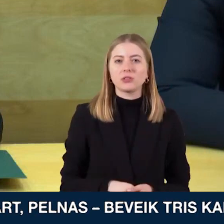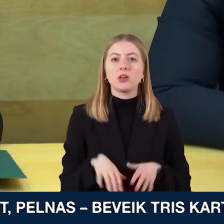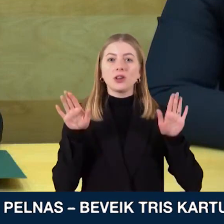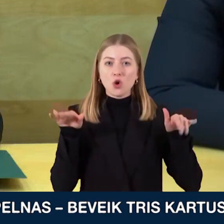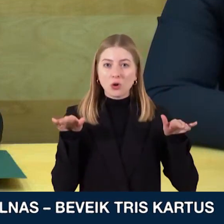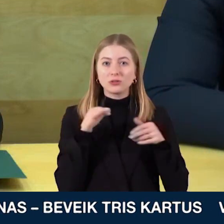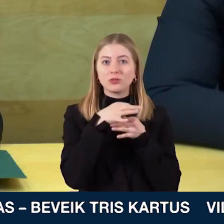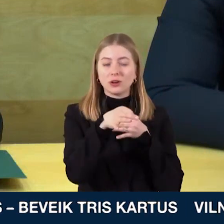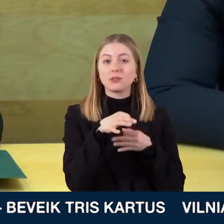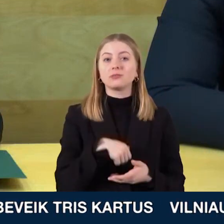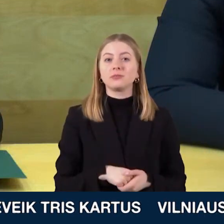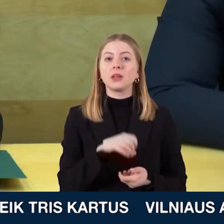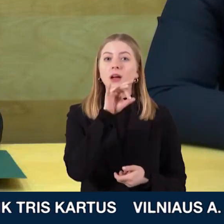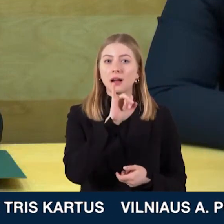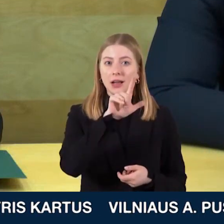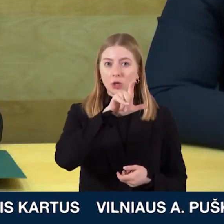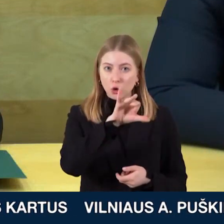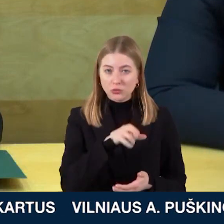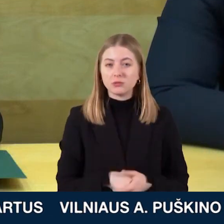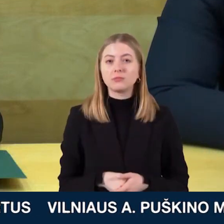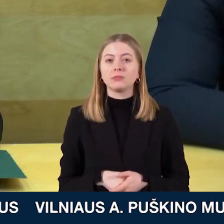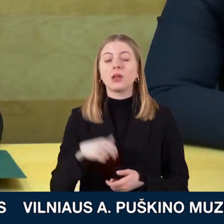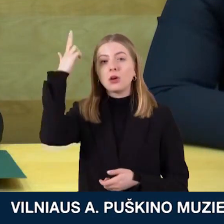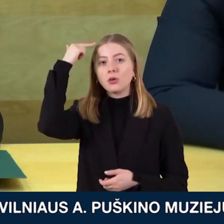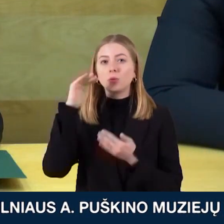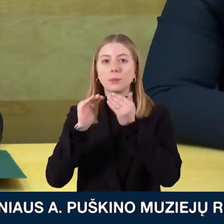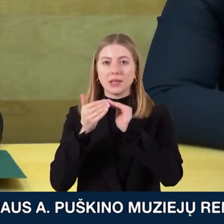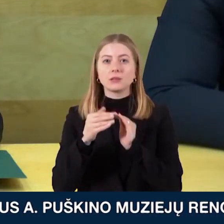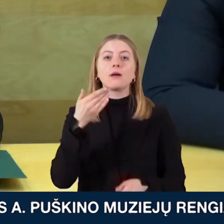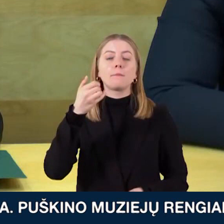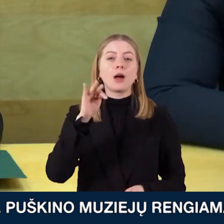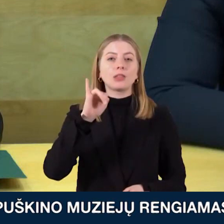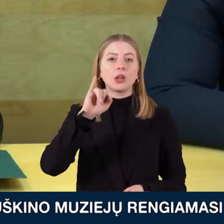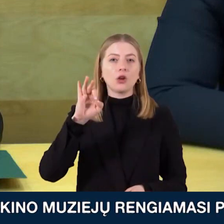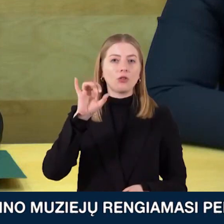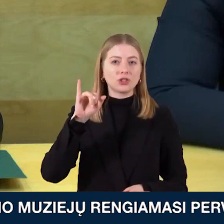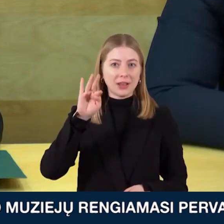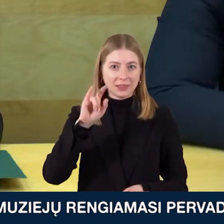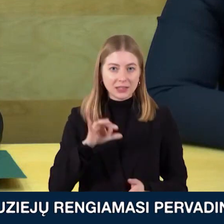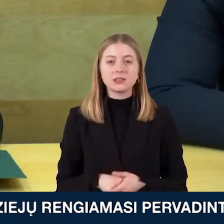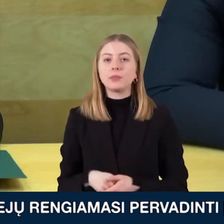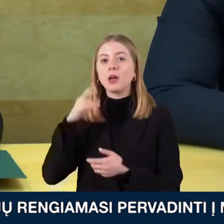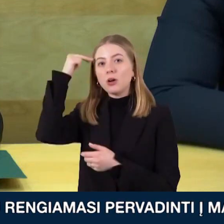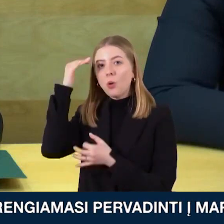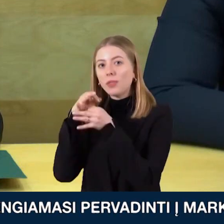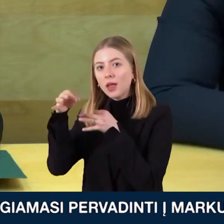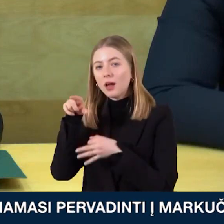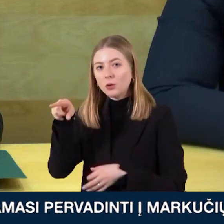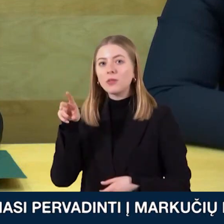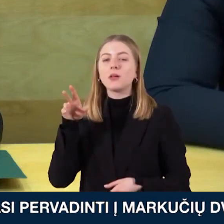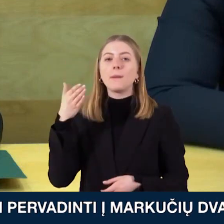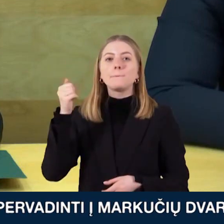rajone Vitalijus Gailius, Kauno mieste Visvaldas Matijošaitis, Kauno rajone